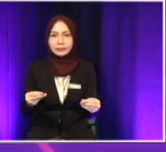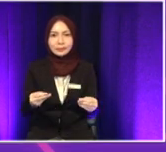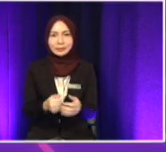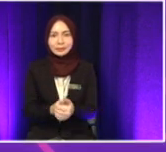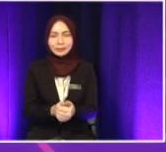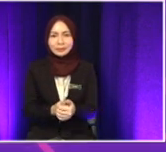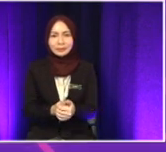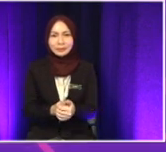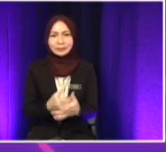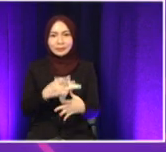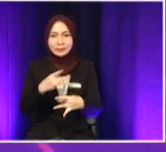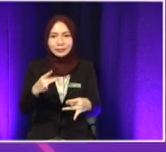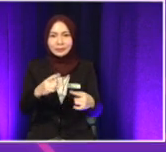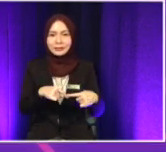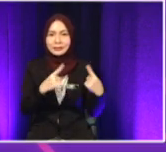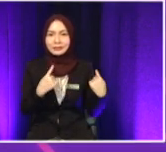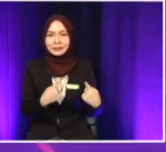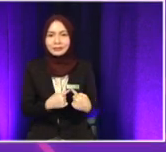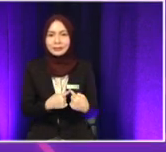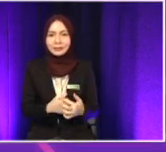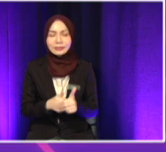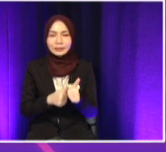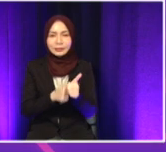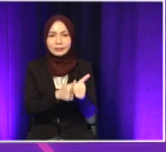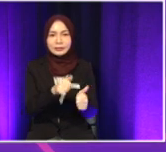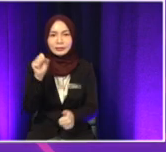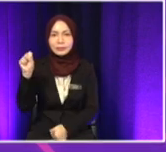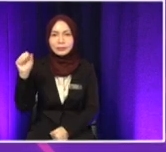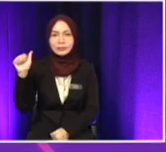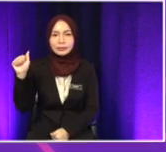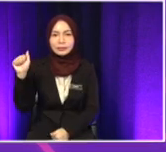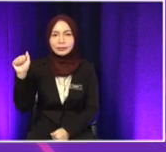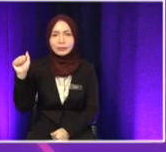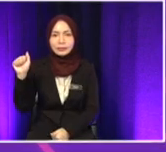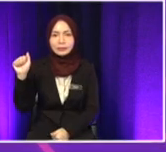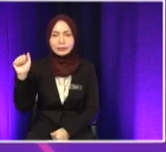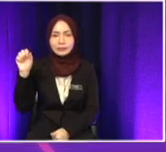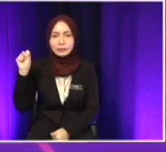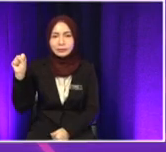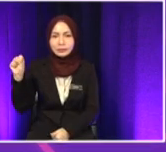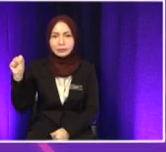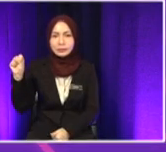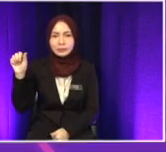syaroh itu adalah keyword untuk kita ingat hiburan dalam Islam